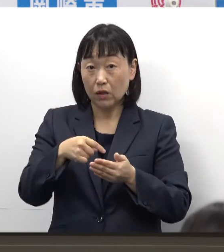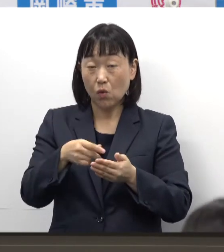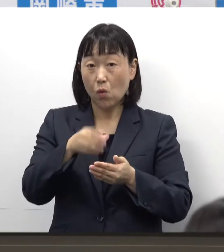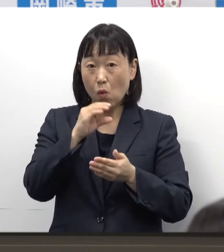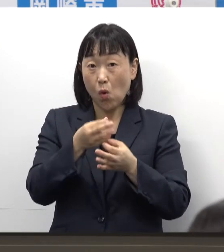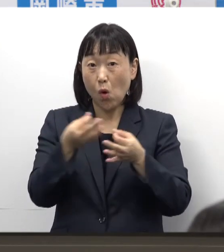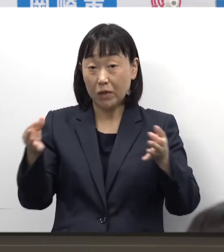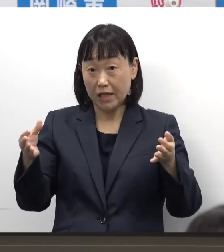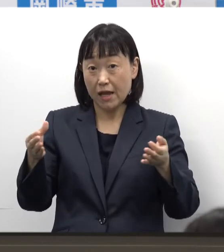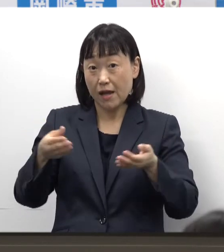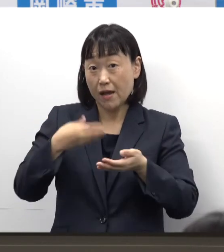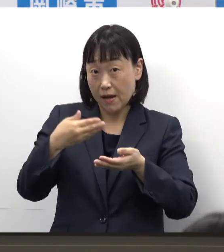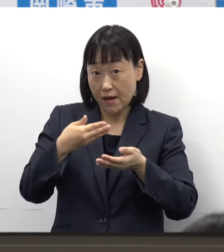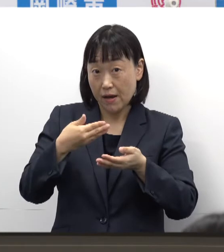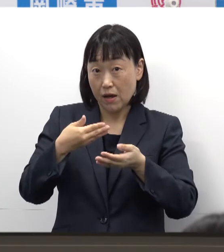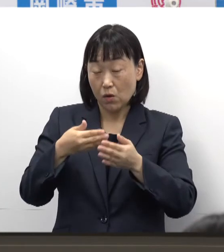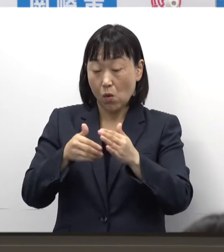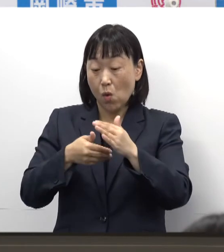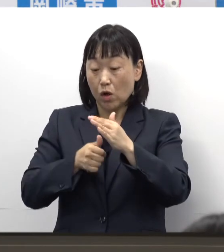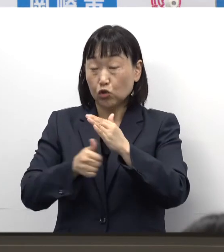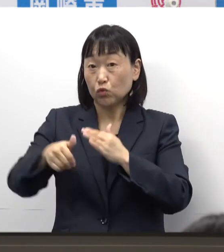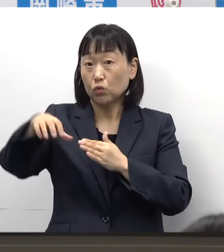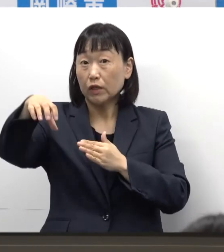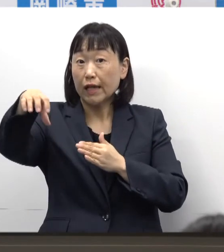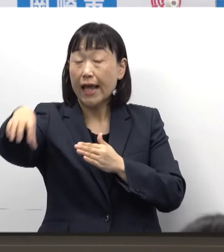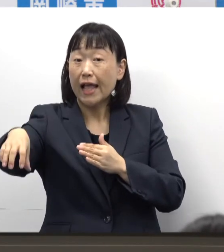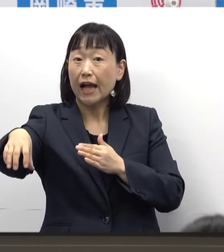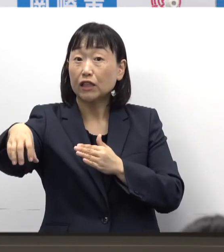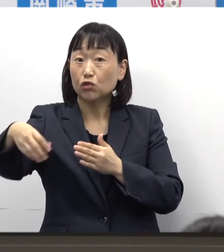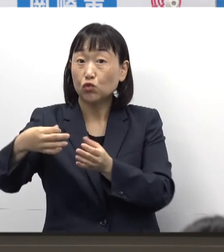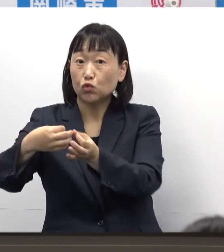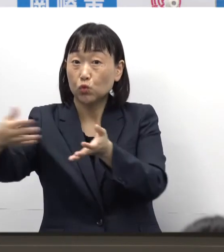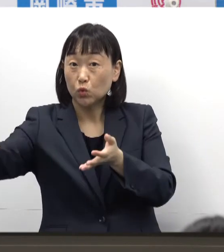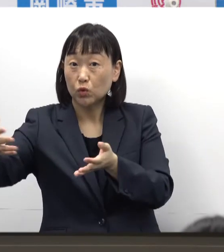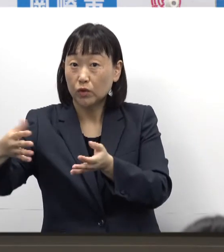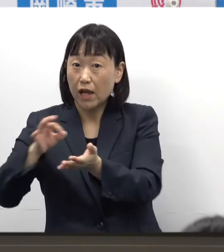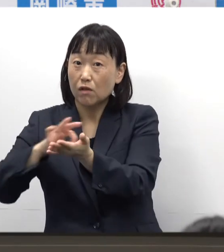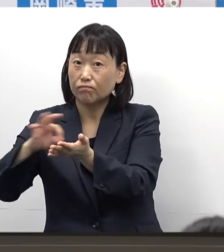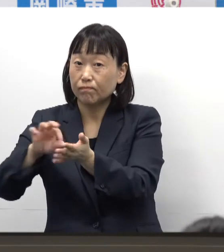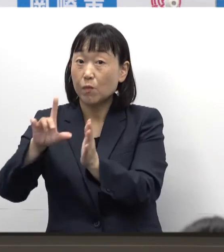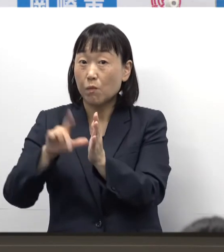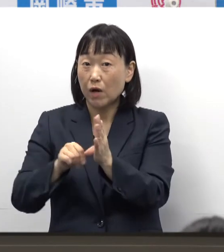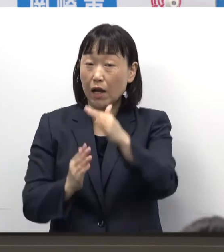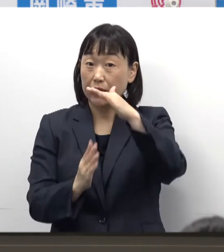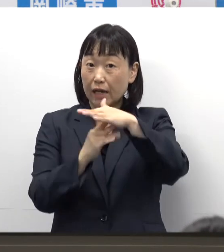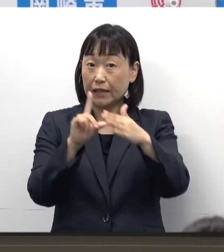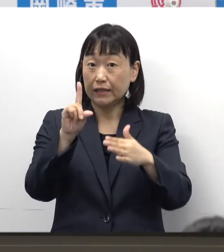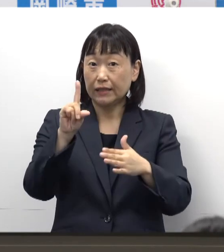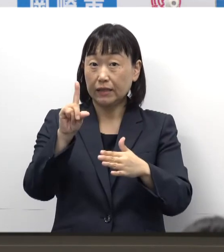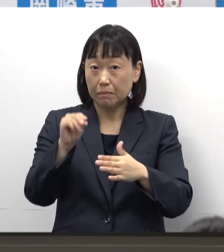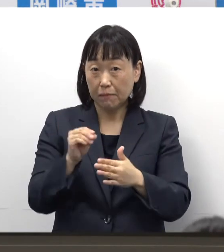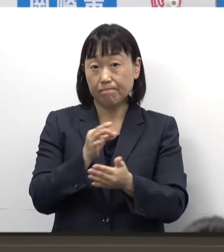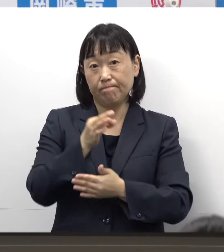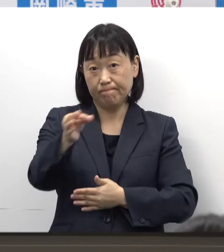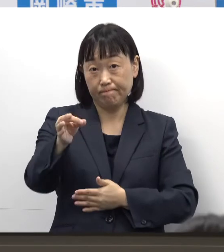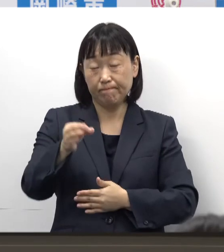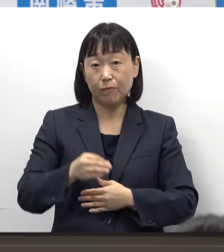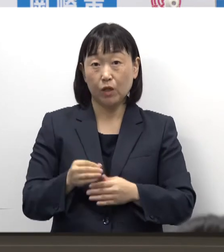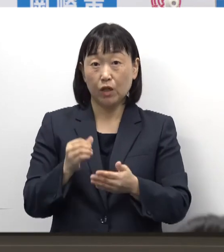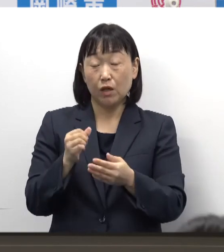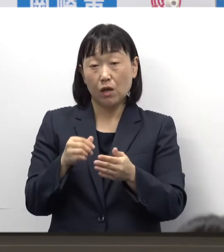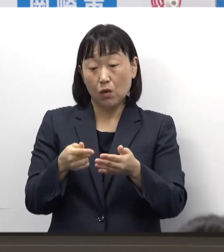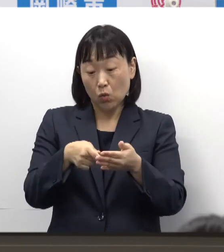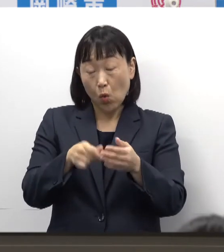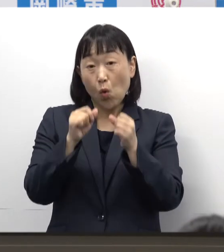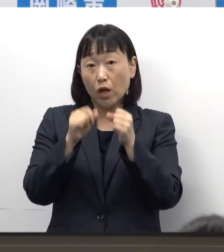食事もしくは系だリングをした場合その辺燭台について最大1万円を補助します事業費は総額で